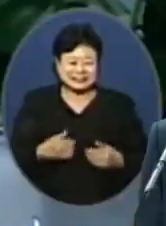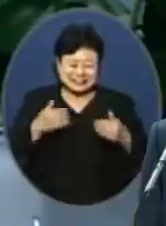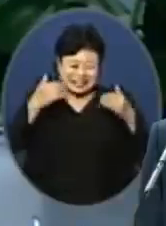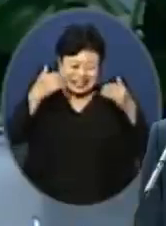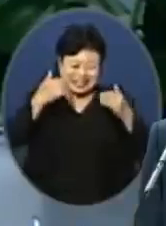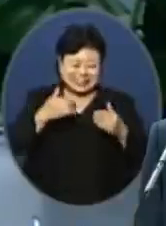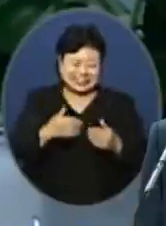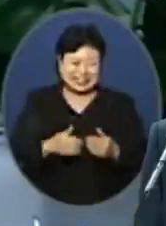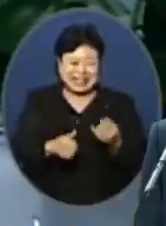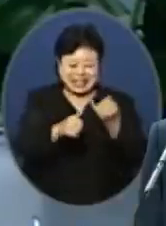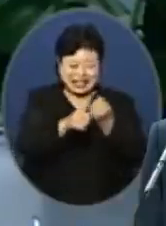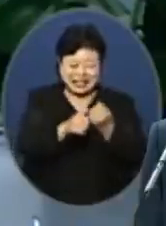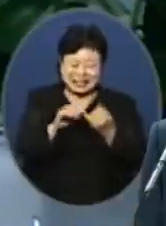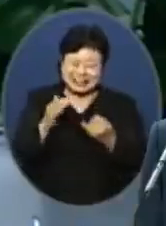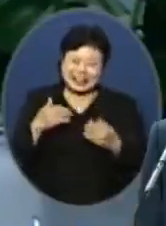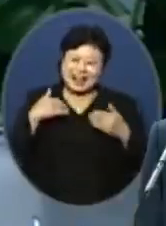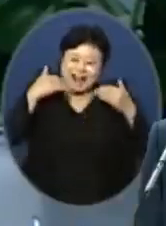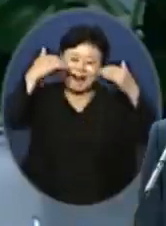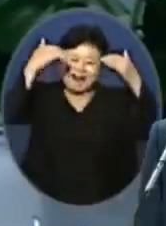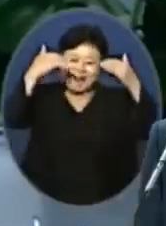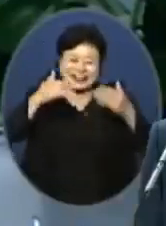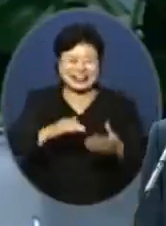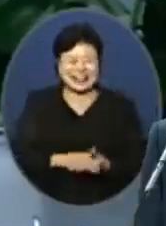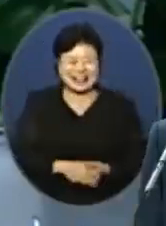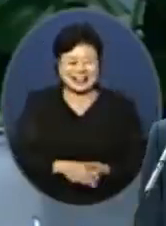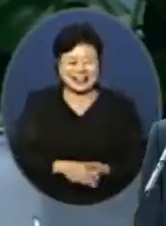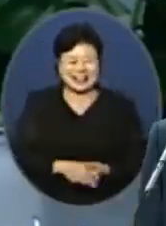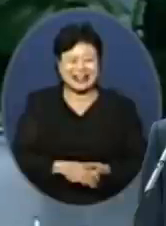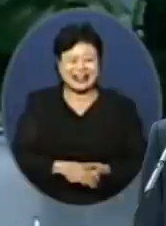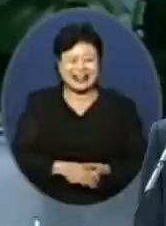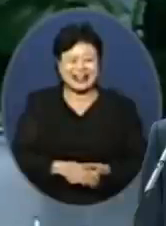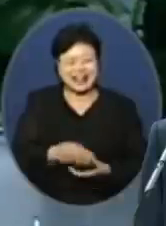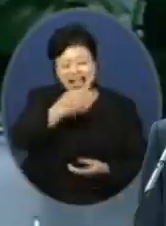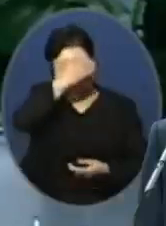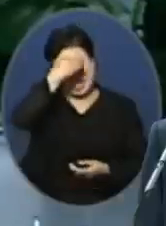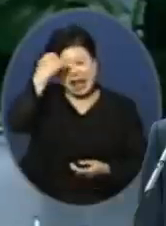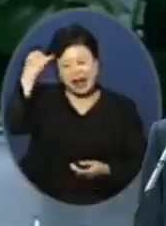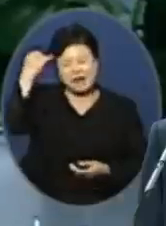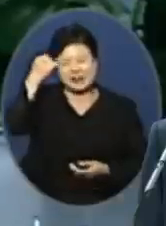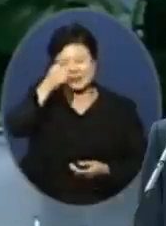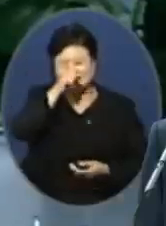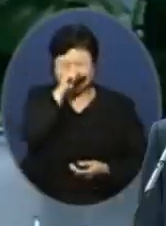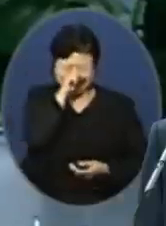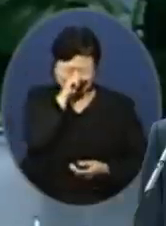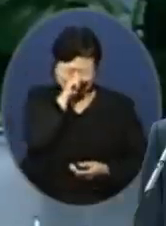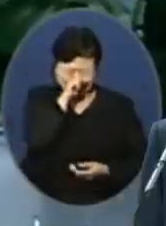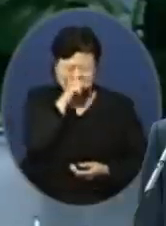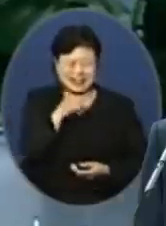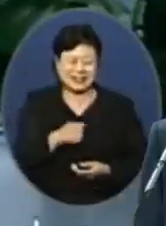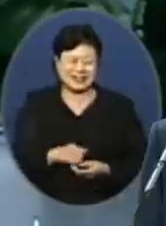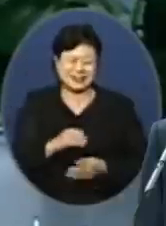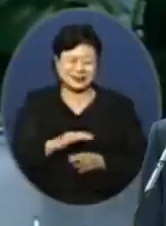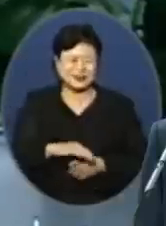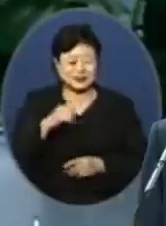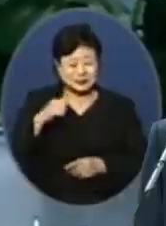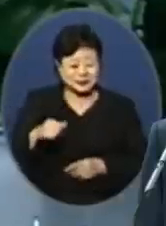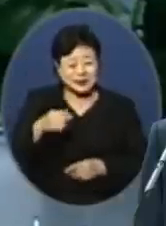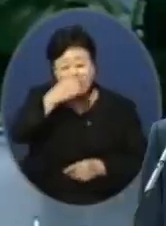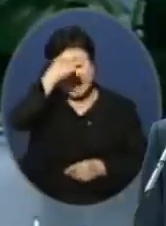야 이놈아 장학하게 됐구나, 아이고 이놈아, 아이고 내 새끼야. 나는